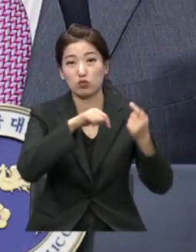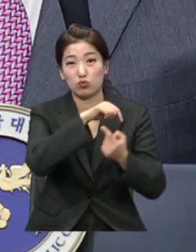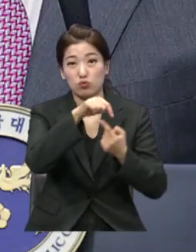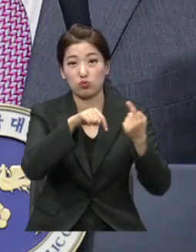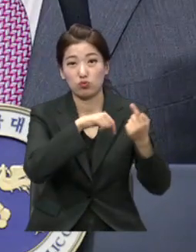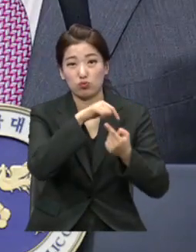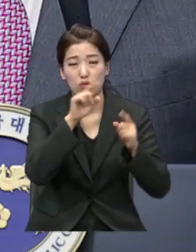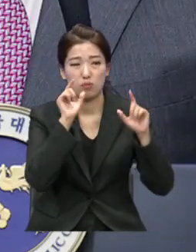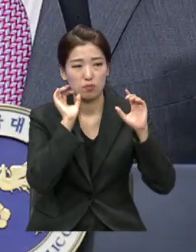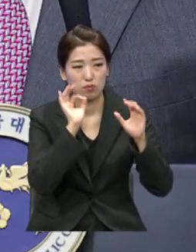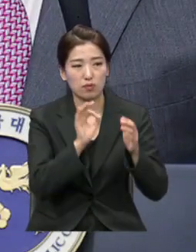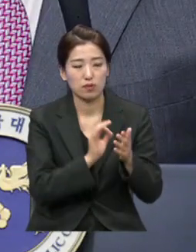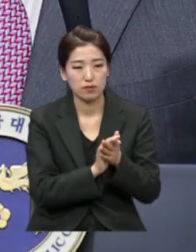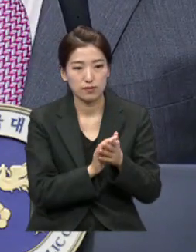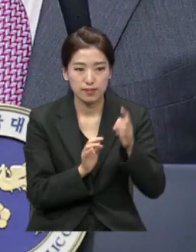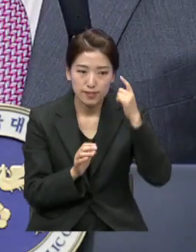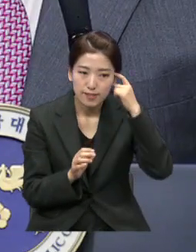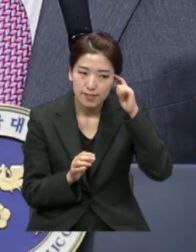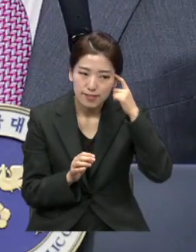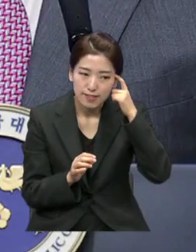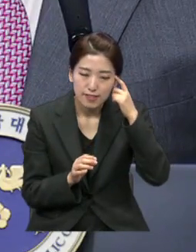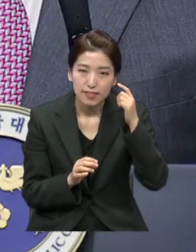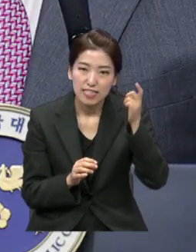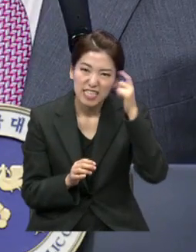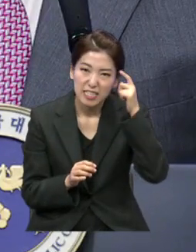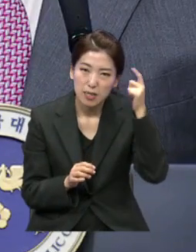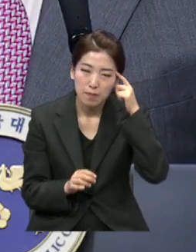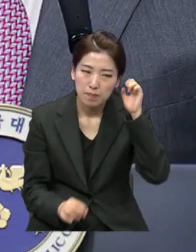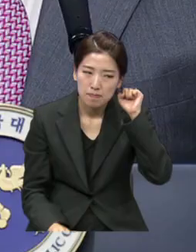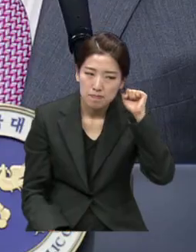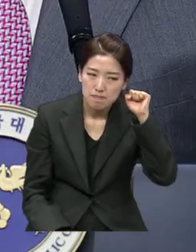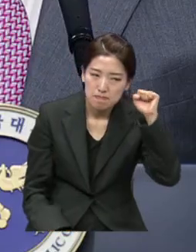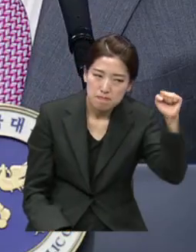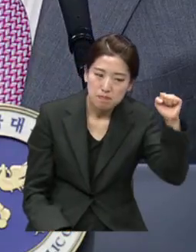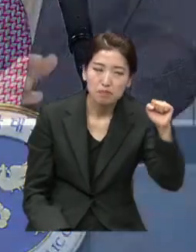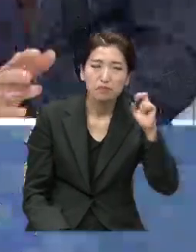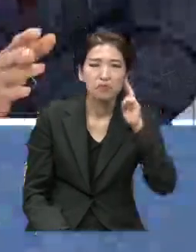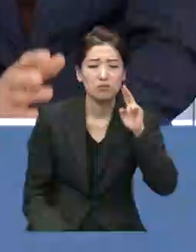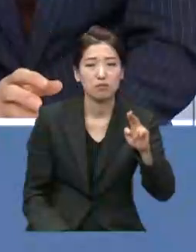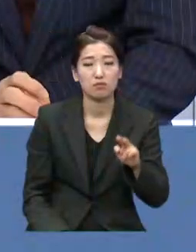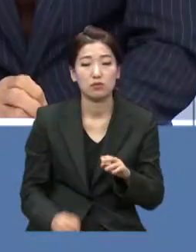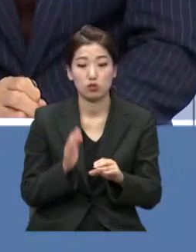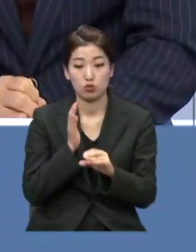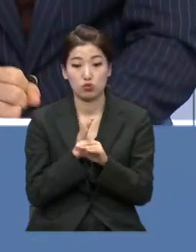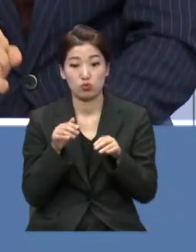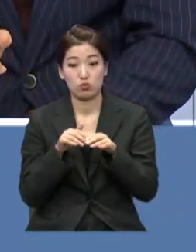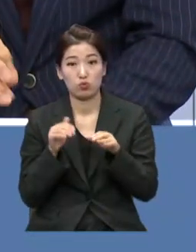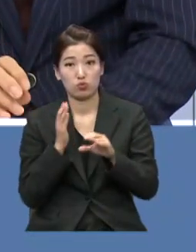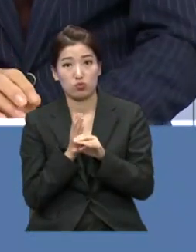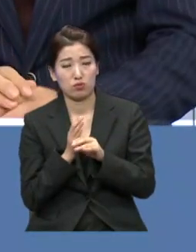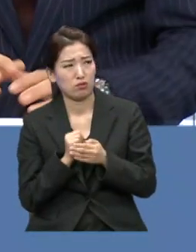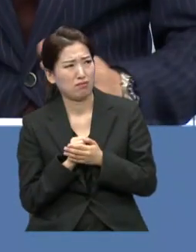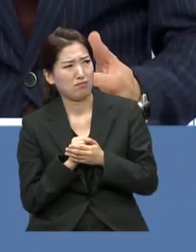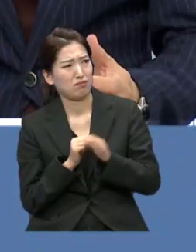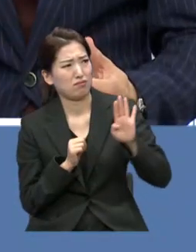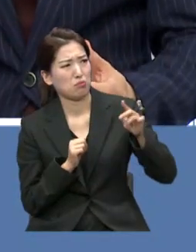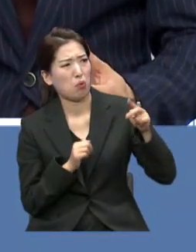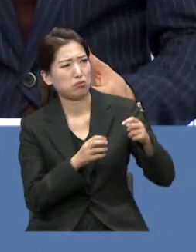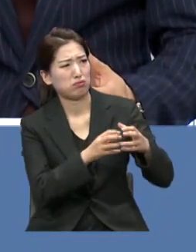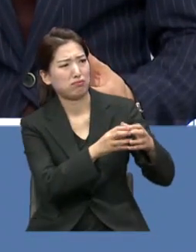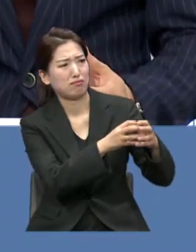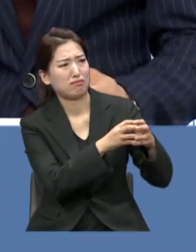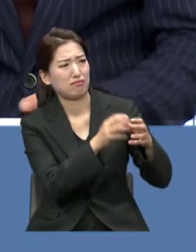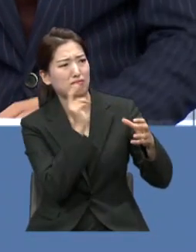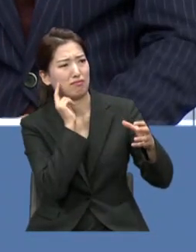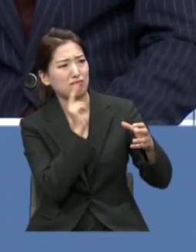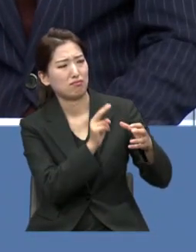보면 너무나 이념에 치우쳤던 근데 사실 중도층을 그 이념에 치우친 걸 좋아하지 않습니다 보수층에 내부는 결집할